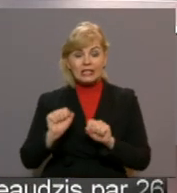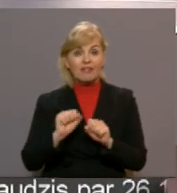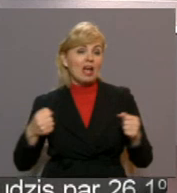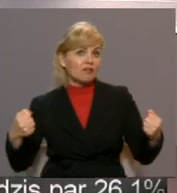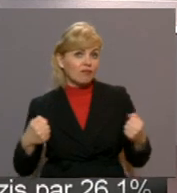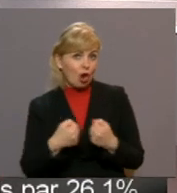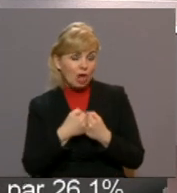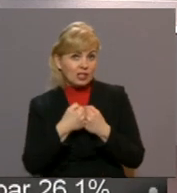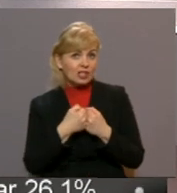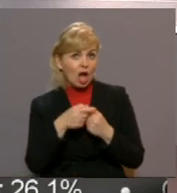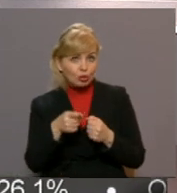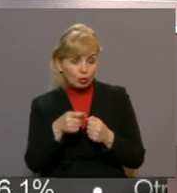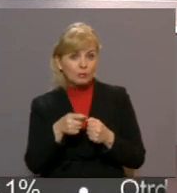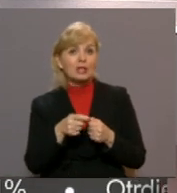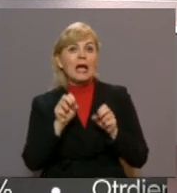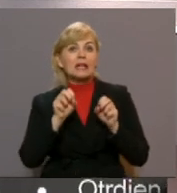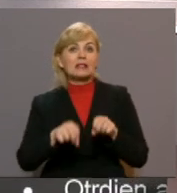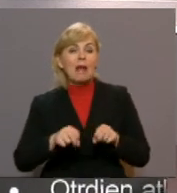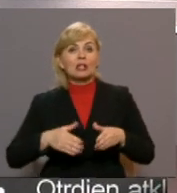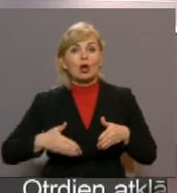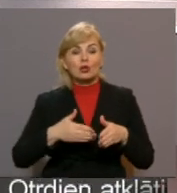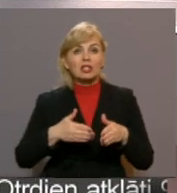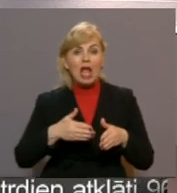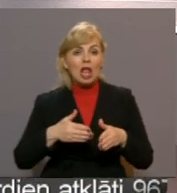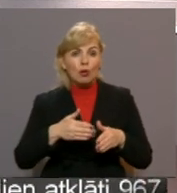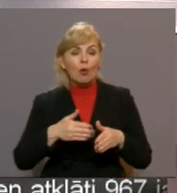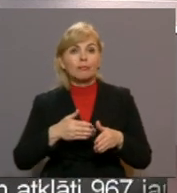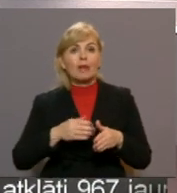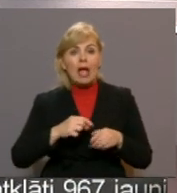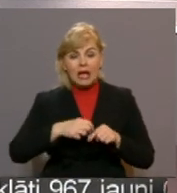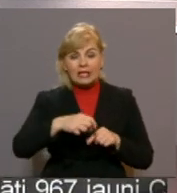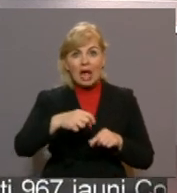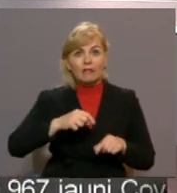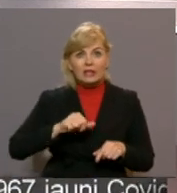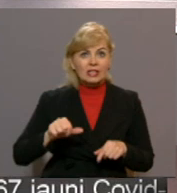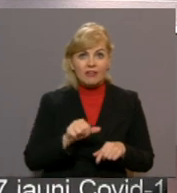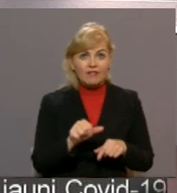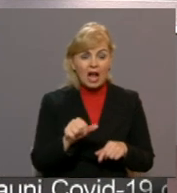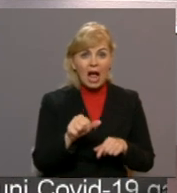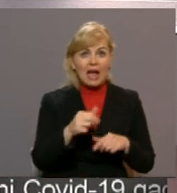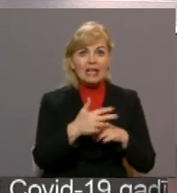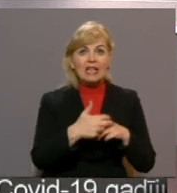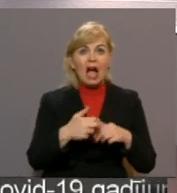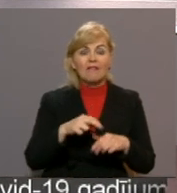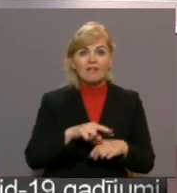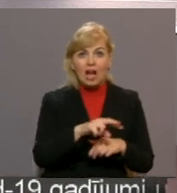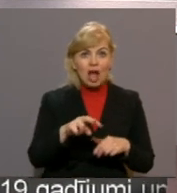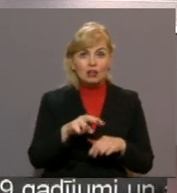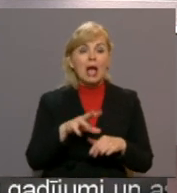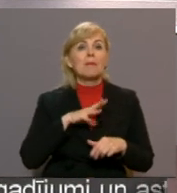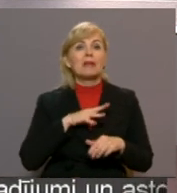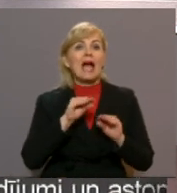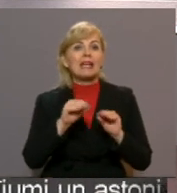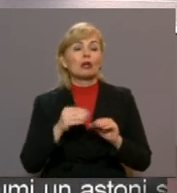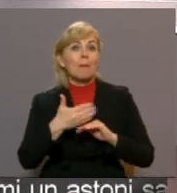frontālām sadursmēm, ir akustisko ribjoslu izveidu uz autoceļiem. Pirmo reizi iefrēzētas iedobes ierīkoja pirms 5 gadiem